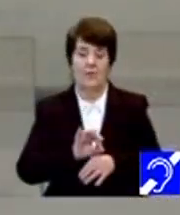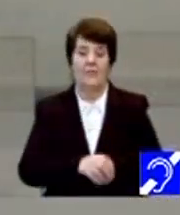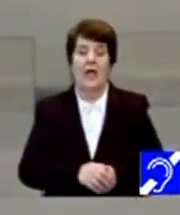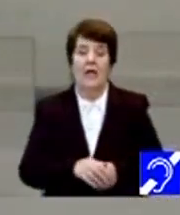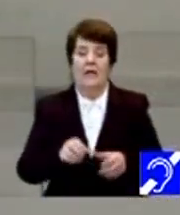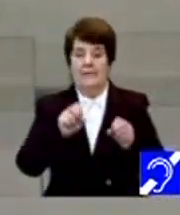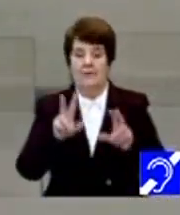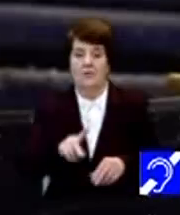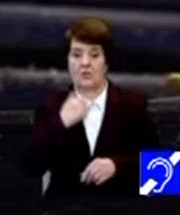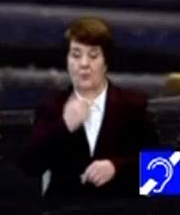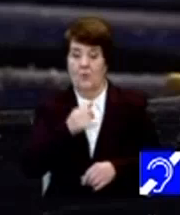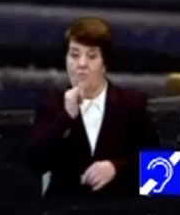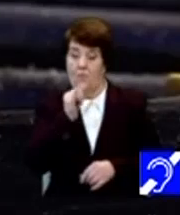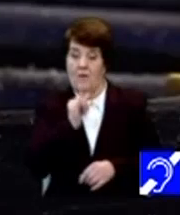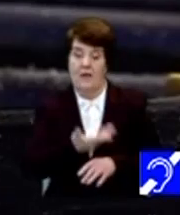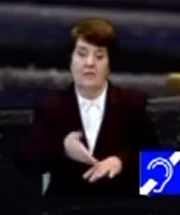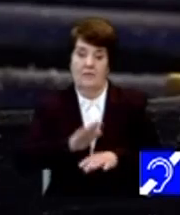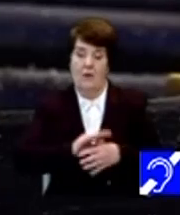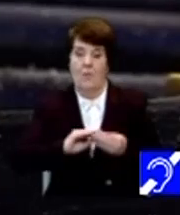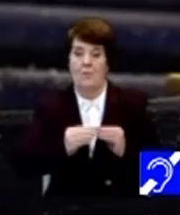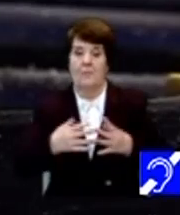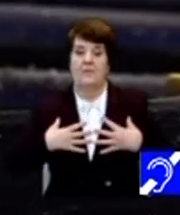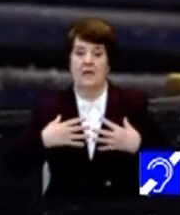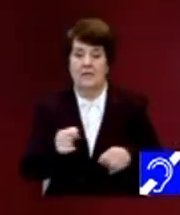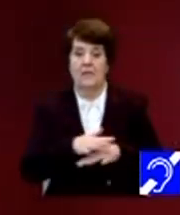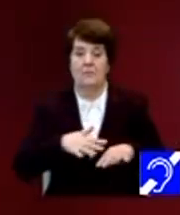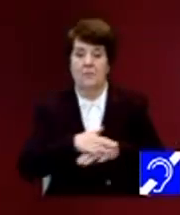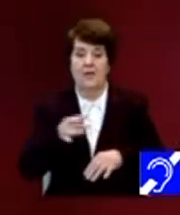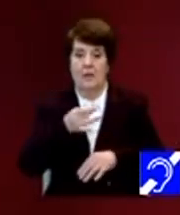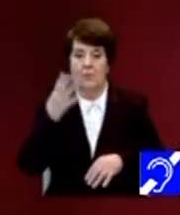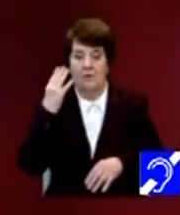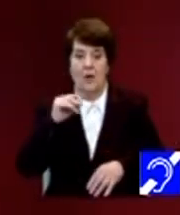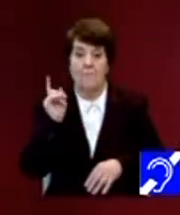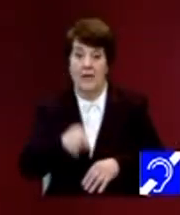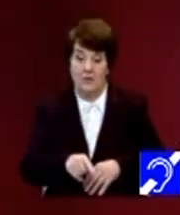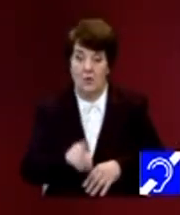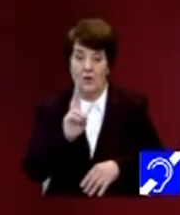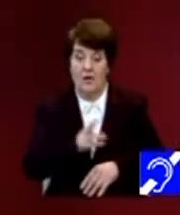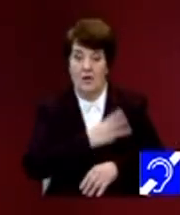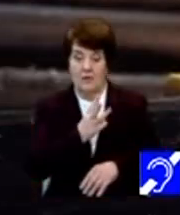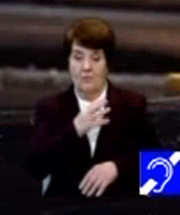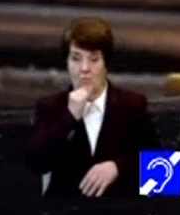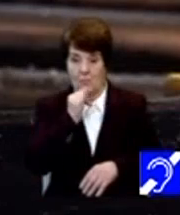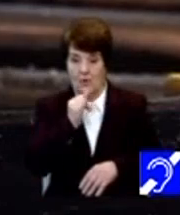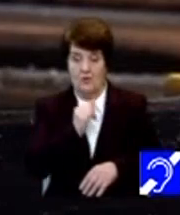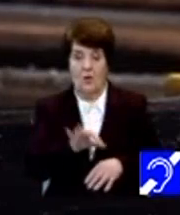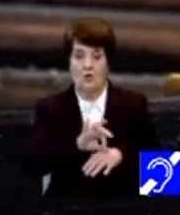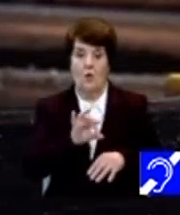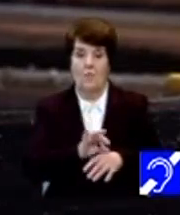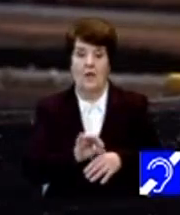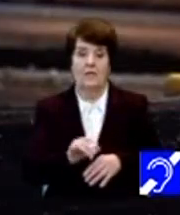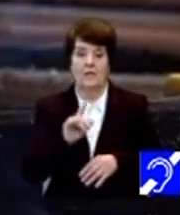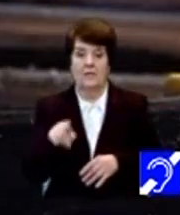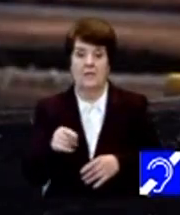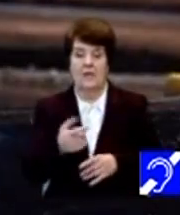bronșic. Potrivit specialiștilor, fumatul e una dintre cele mai grave probleme de sănătate publică în Republica Moldova, pentru că fiecare al doilea fumător moare